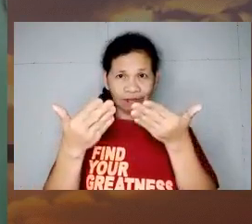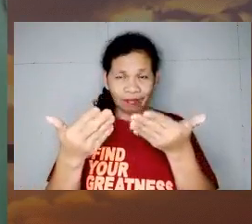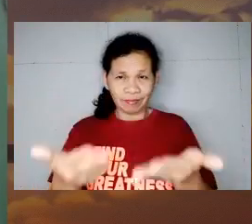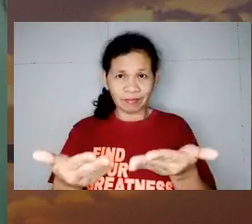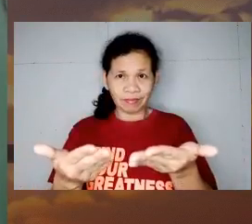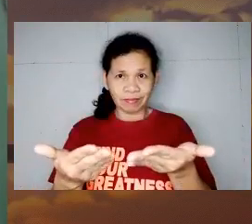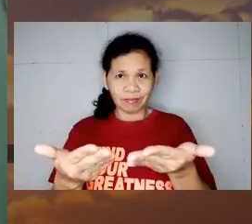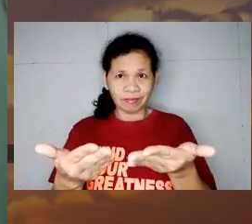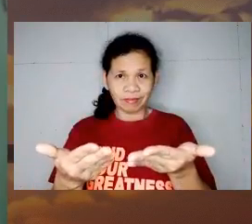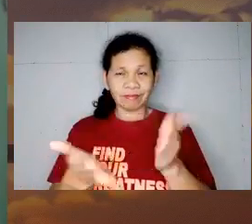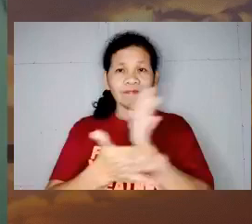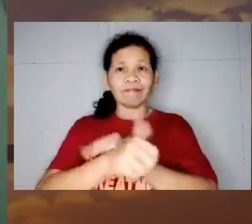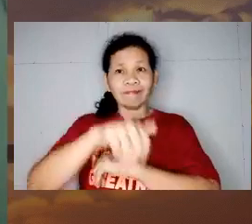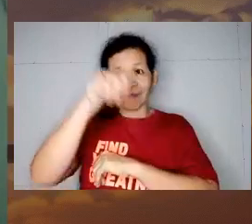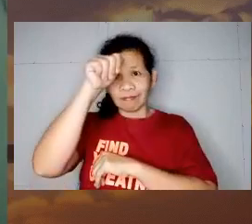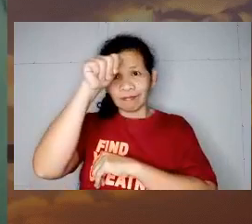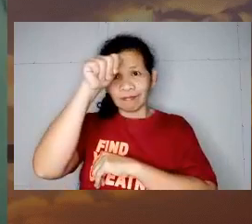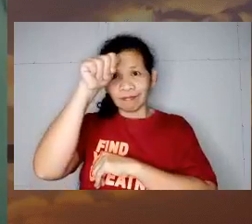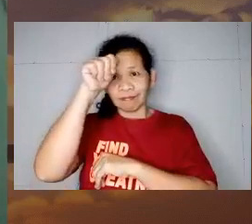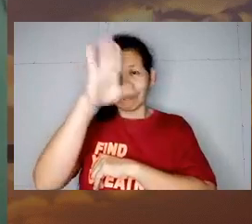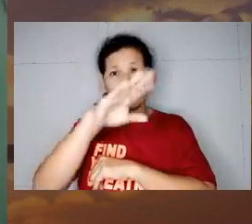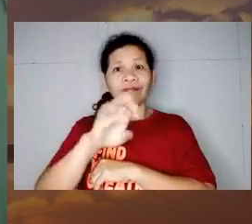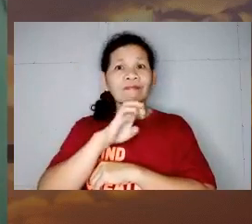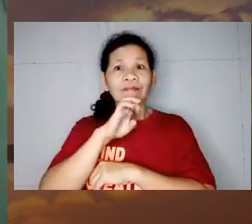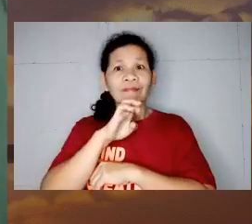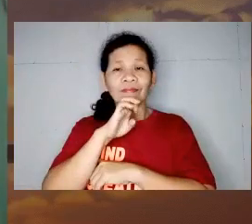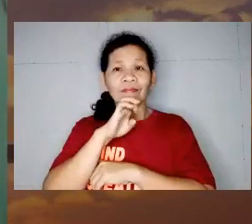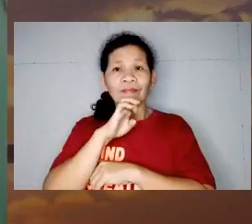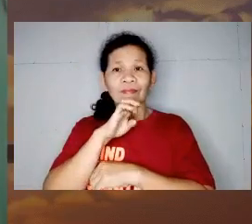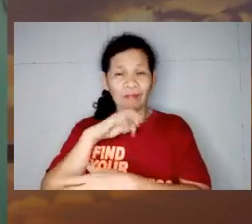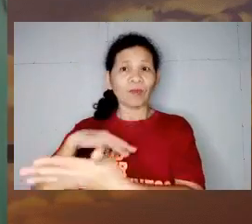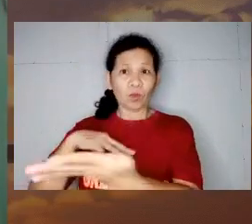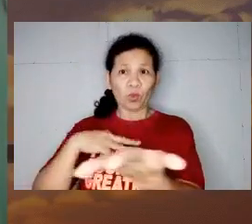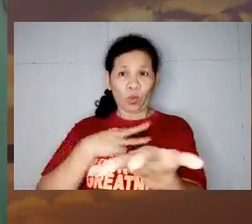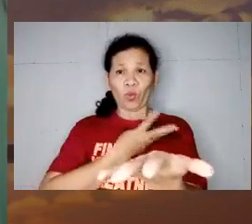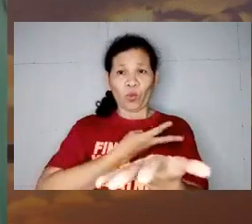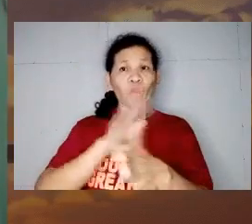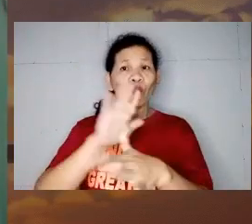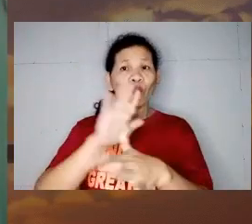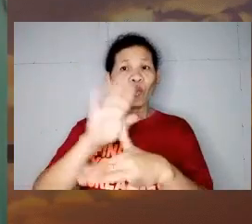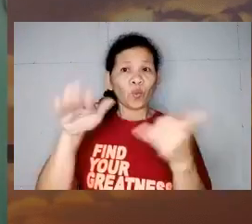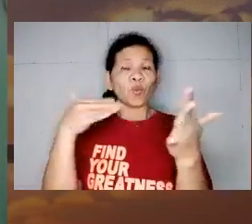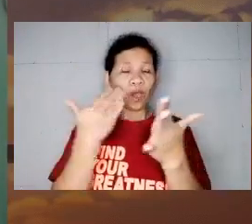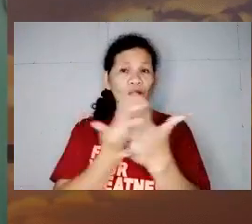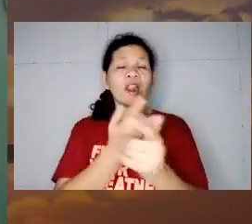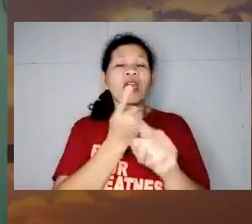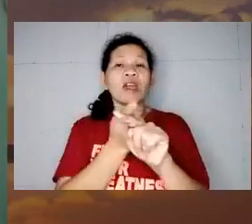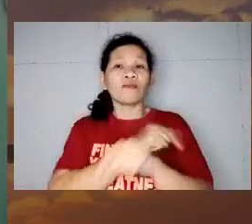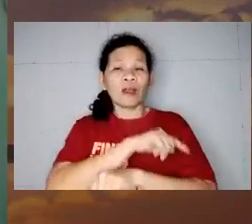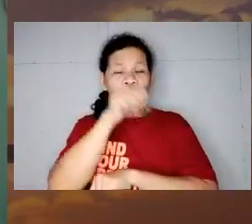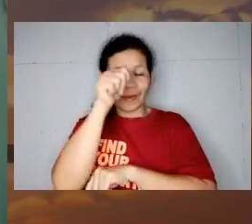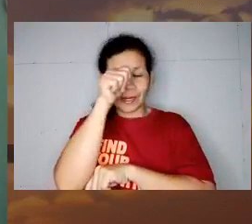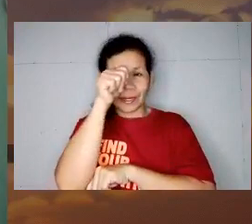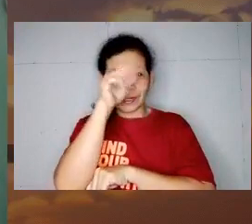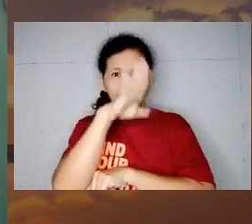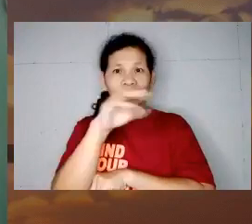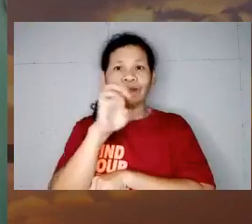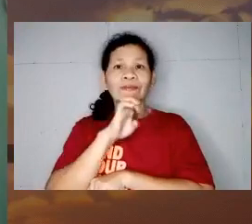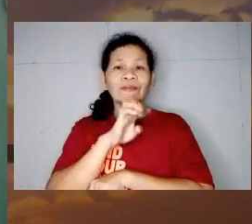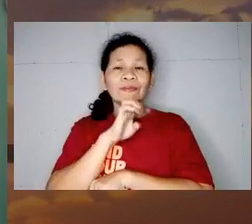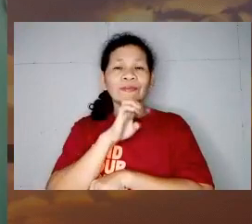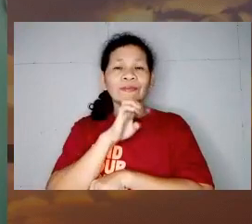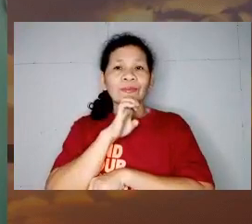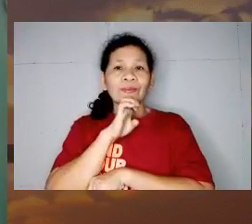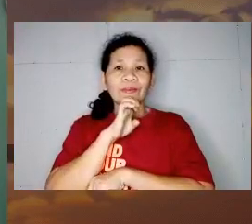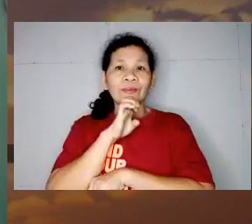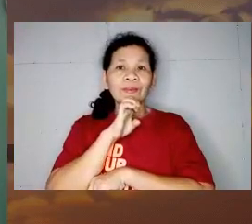ni Adan, eh tayo, wala naman ibang taong naisilang o wala naman ibang pinanggalingan kundi kay Dan. Ay dapat,